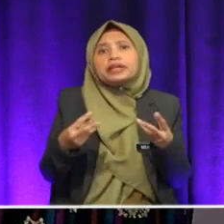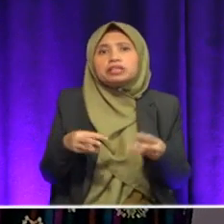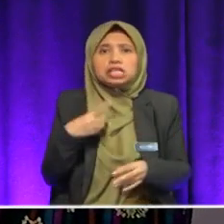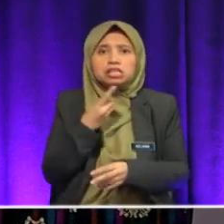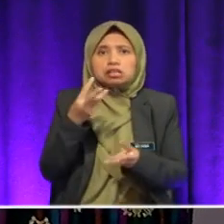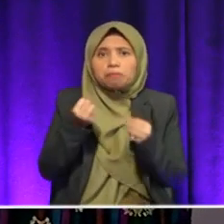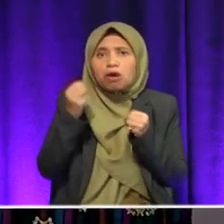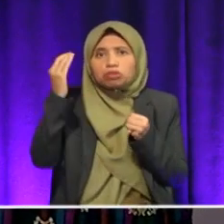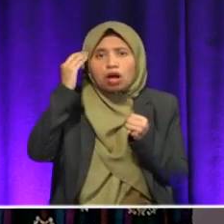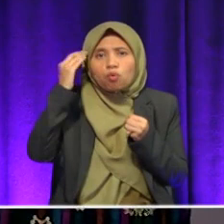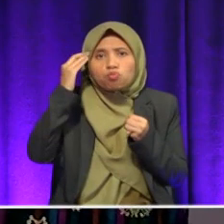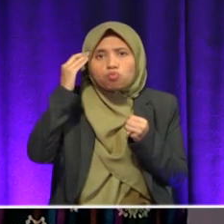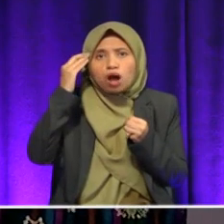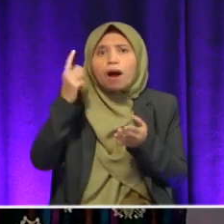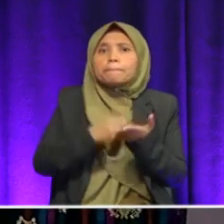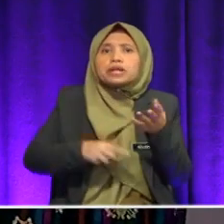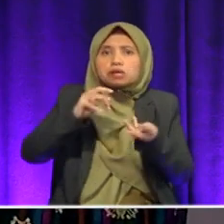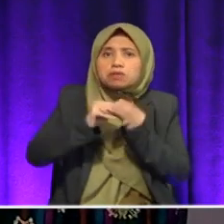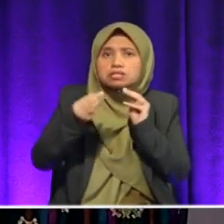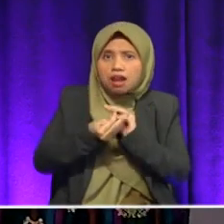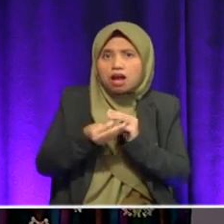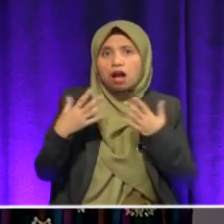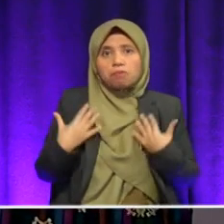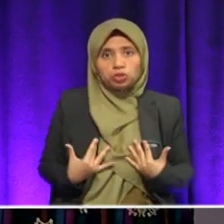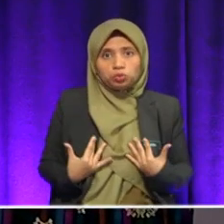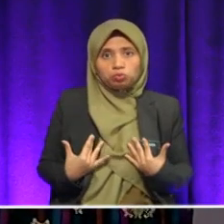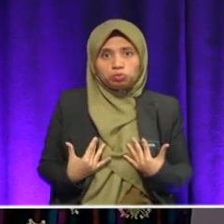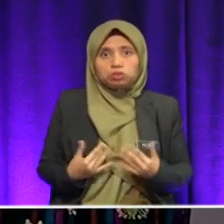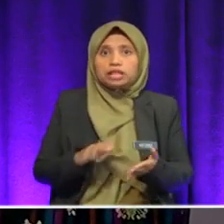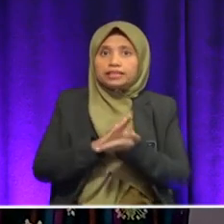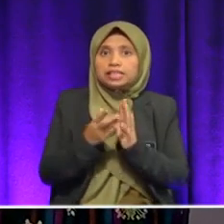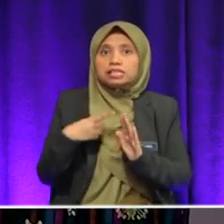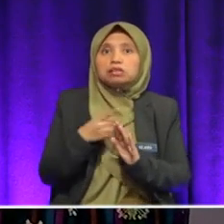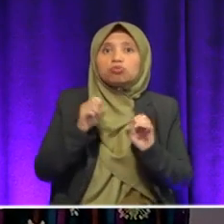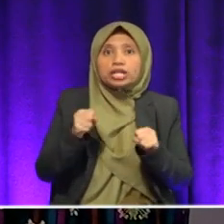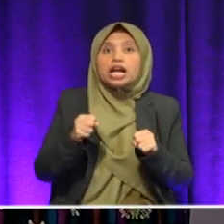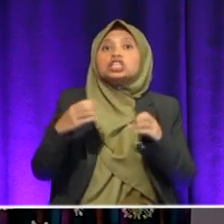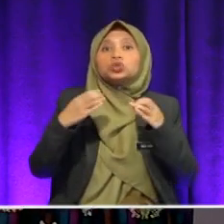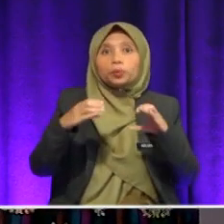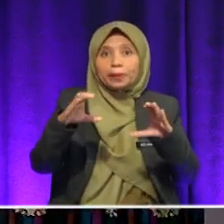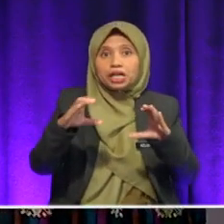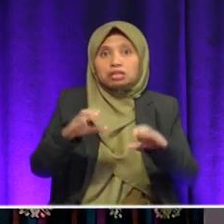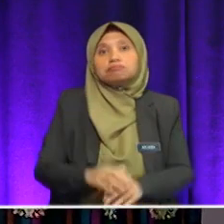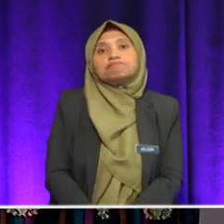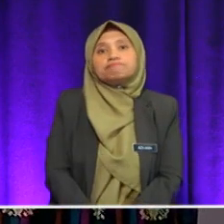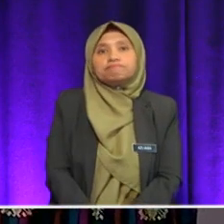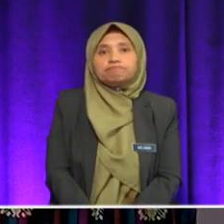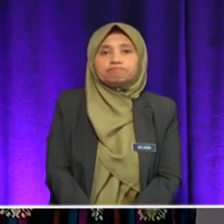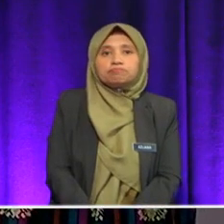mungkin terlalu ketat ataupun terlalu longgar jadi kita perlu mengacu pakaian tersebut bagi pelanggan